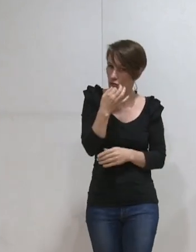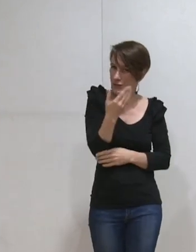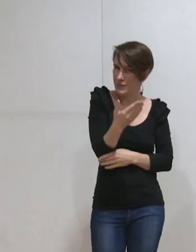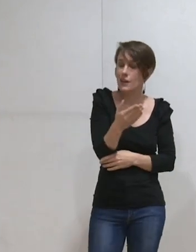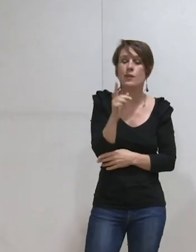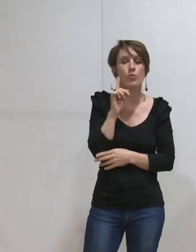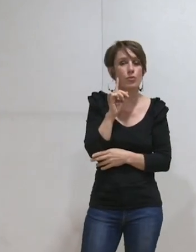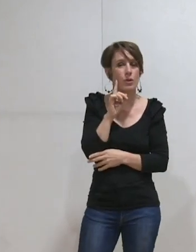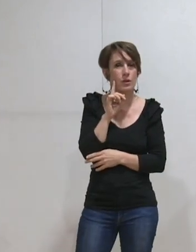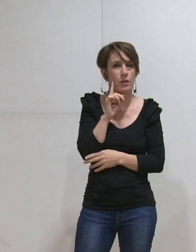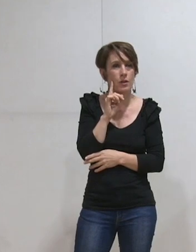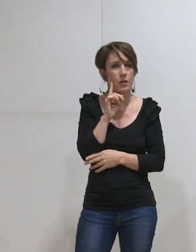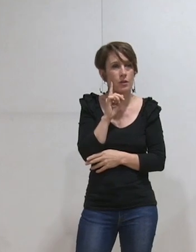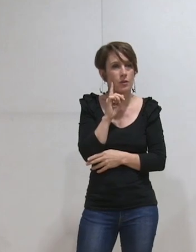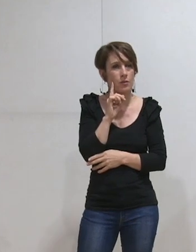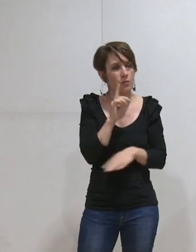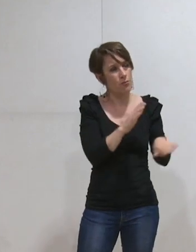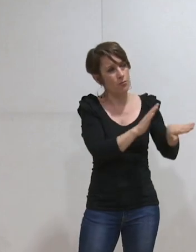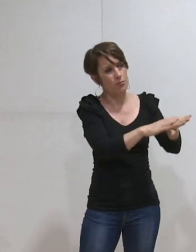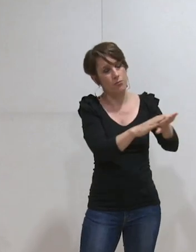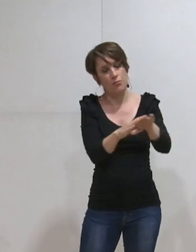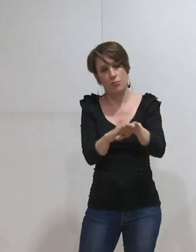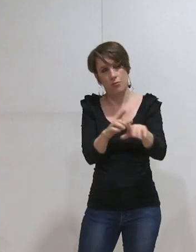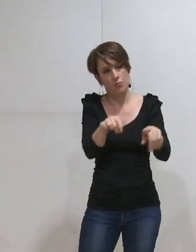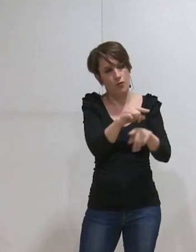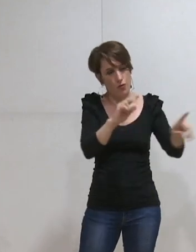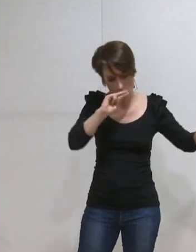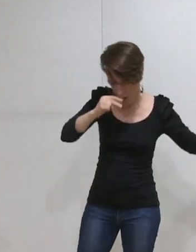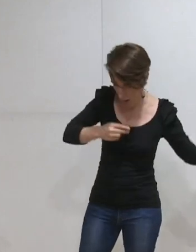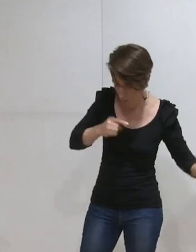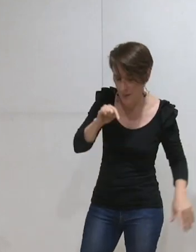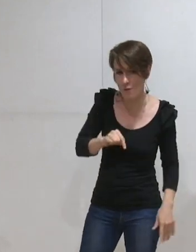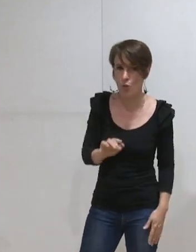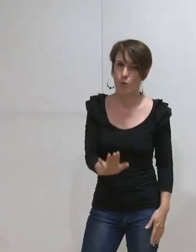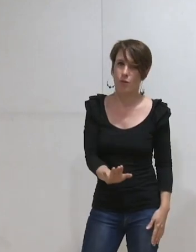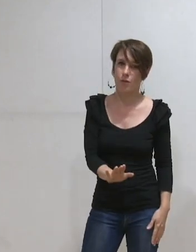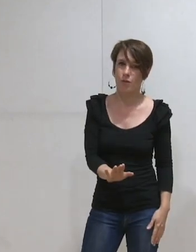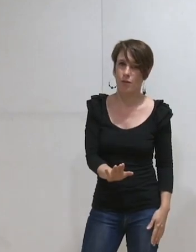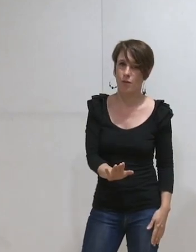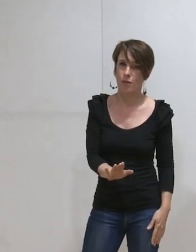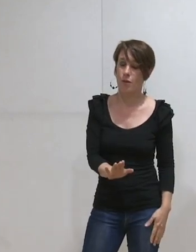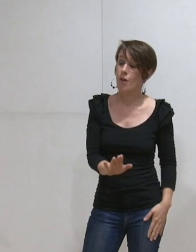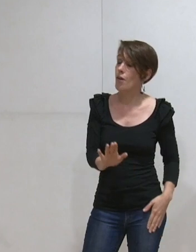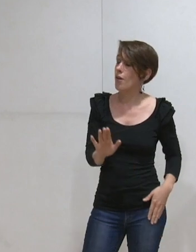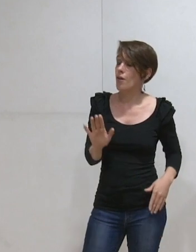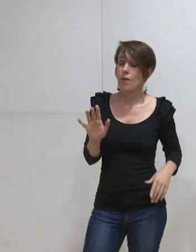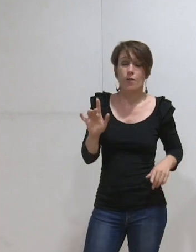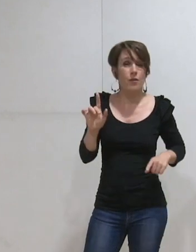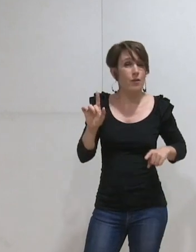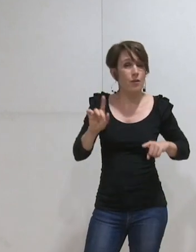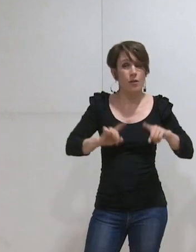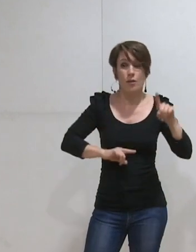pour que vous ayez un peu d'humilité parfois que vous compreniez que quelquefois ce n'est pas dans